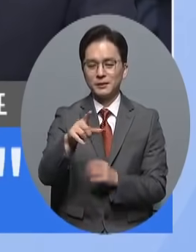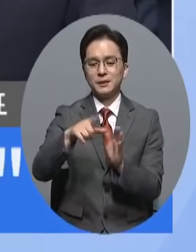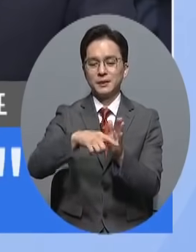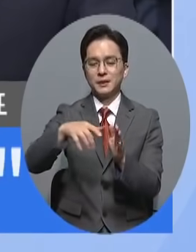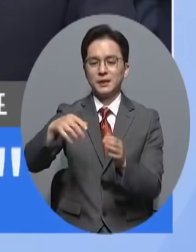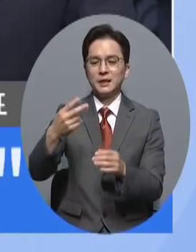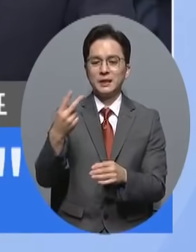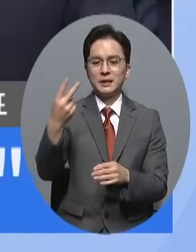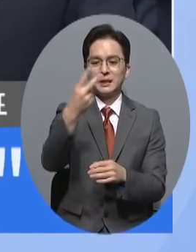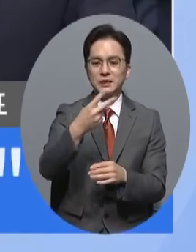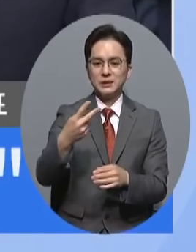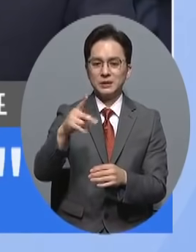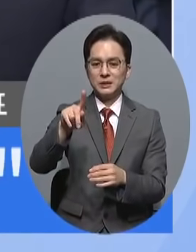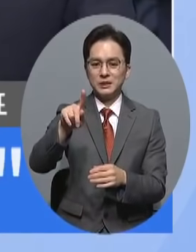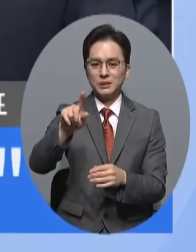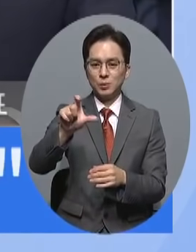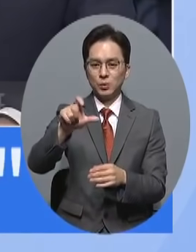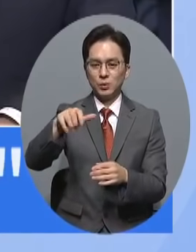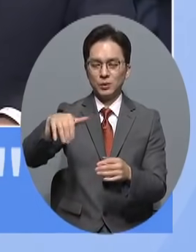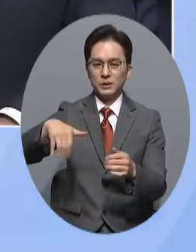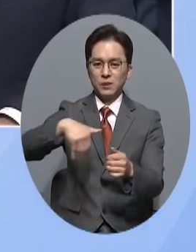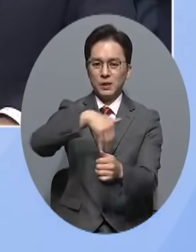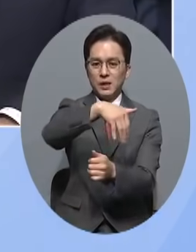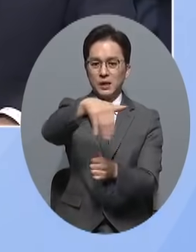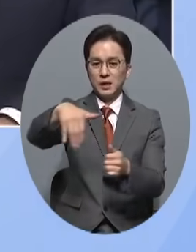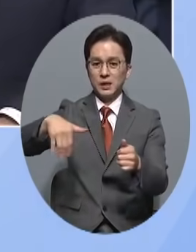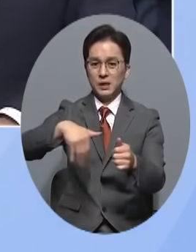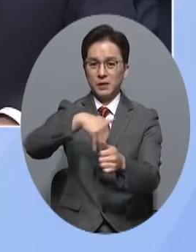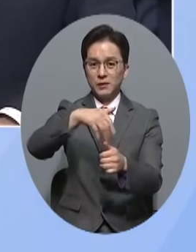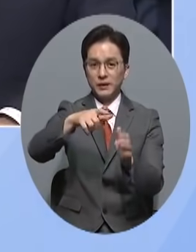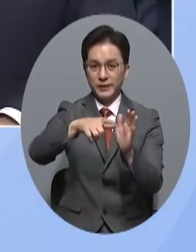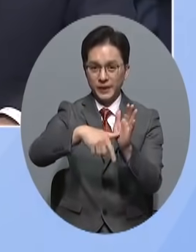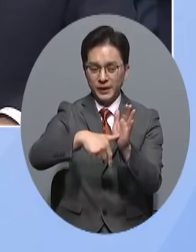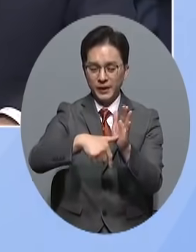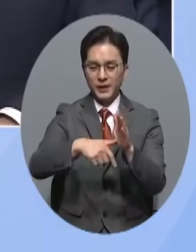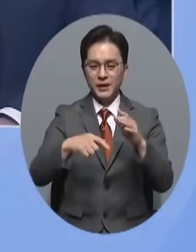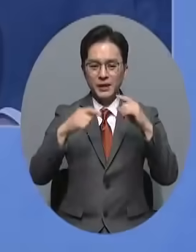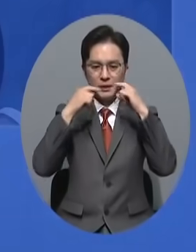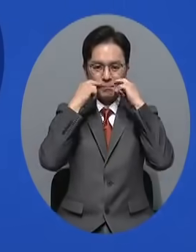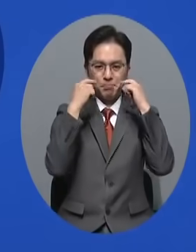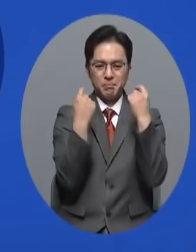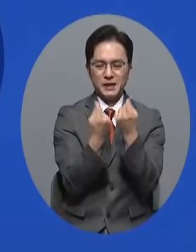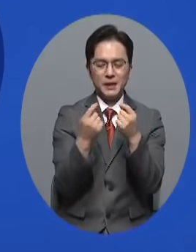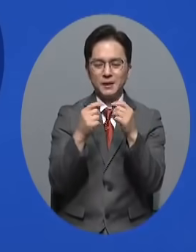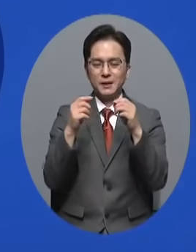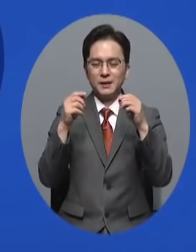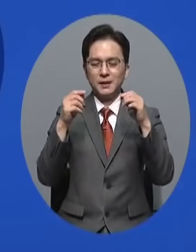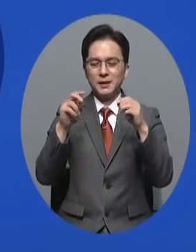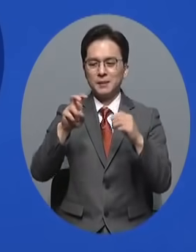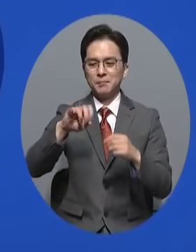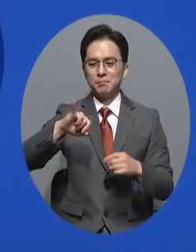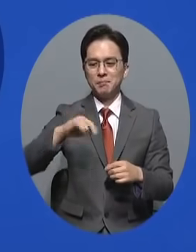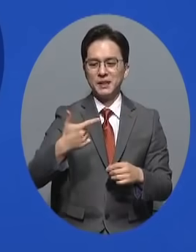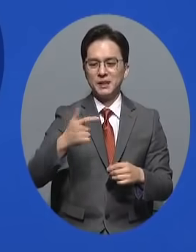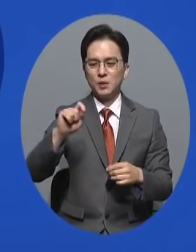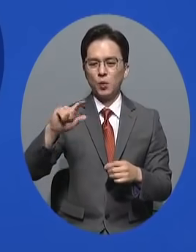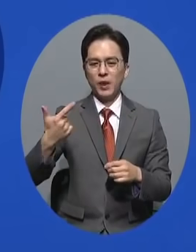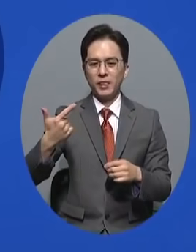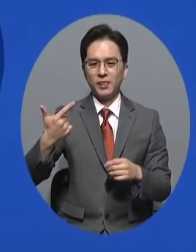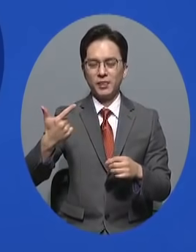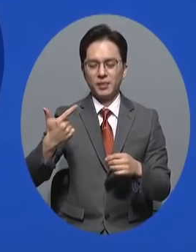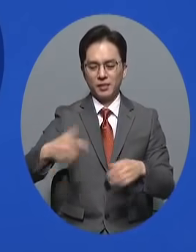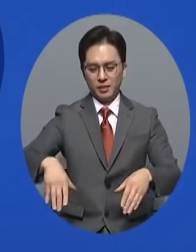공동으로 개발하는 이 부분에 있어서의 제도적 미약점 이런 게 분명히 있습니다. 그러니까 당시는 성남시라든지 또